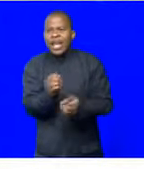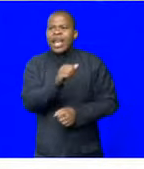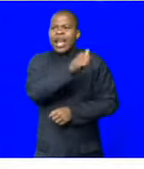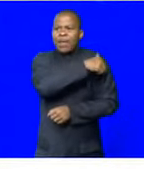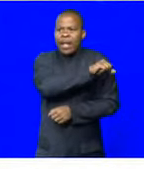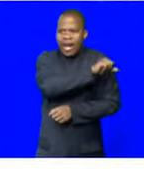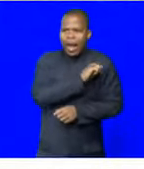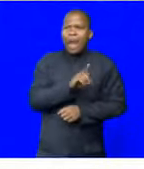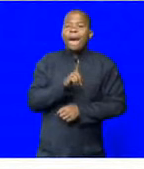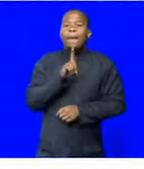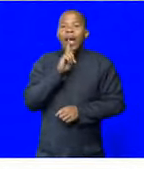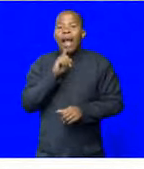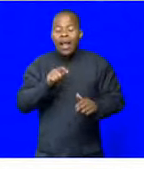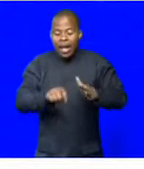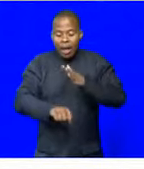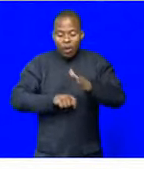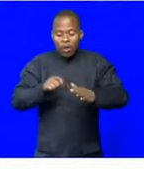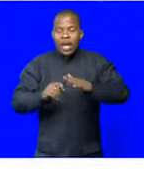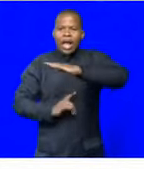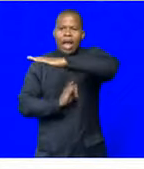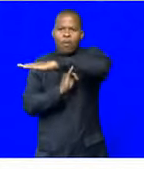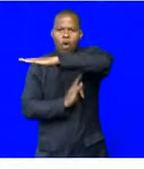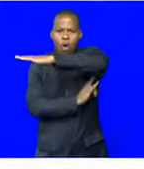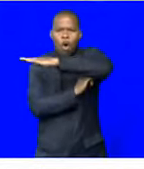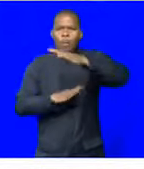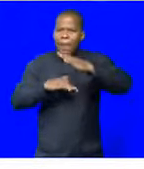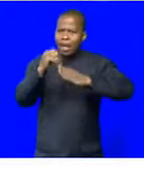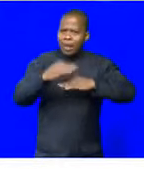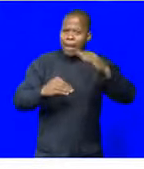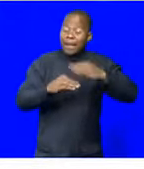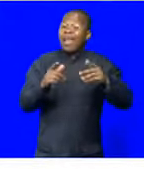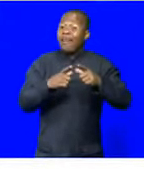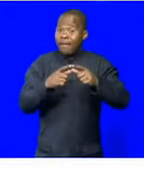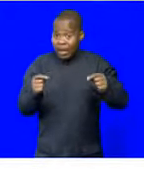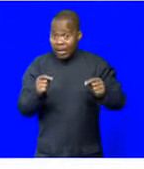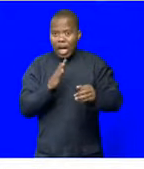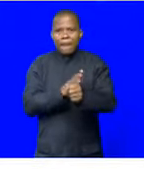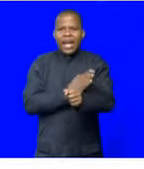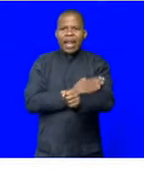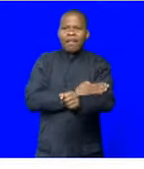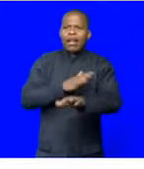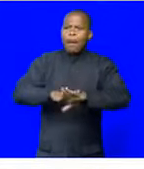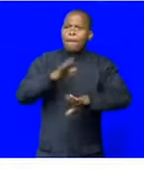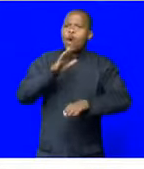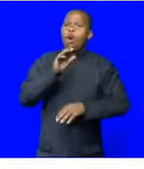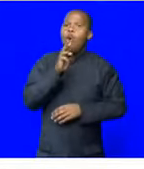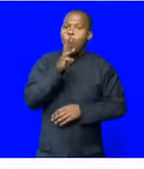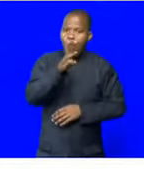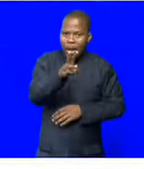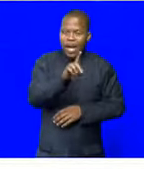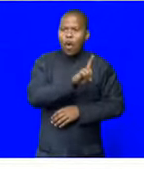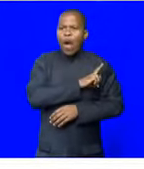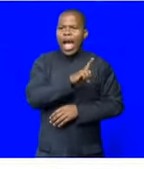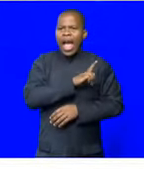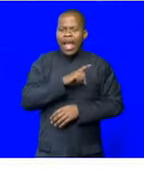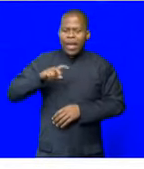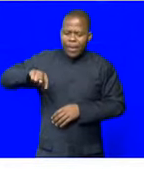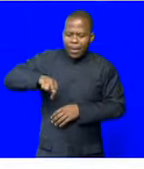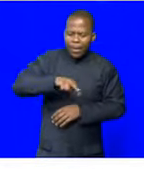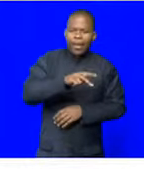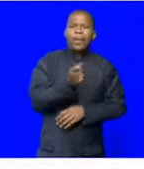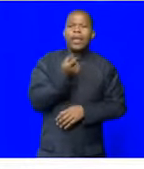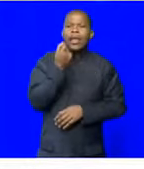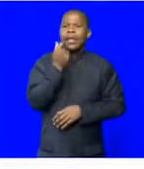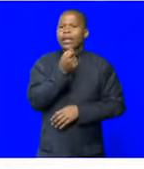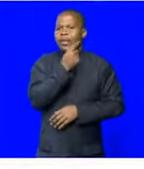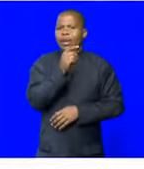nasekuphele lo msebenzi lo sekutawutinto sizitawuba malula lapho ngoba konke le tinto tingalangesheya kwalomfula. So vele boyinkinga kakhulu